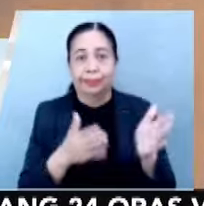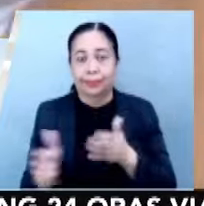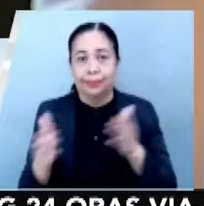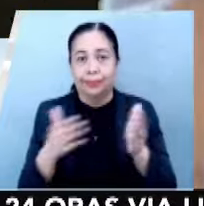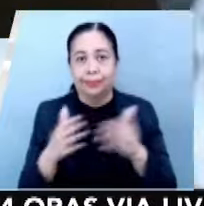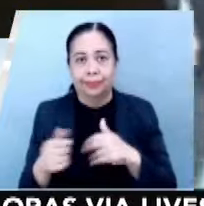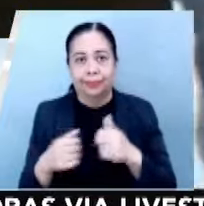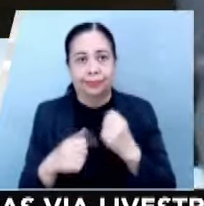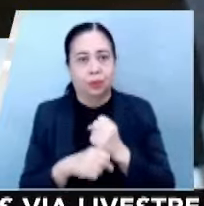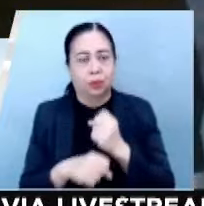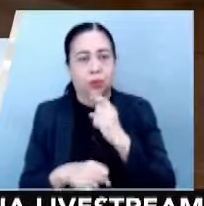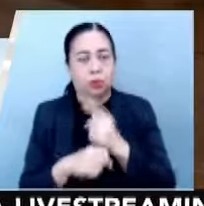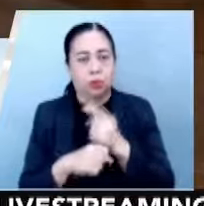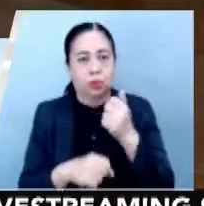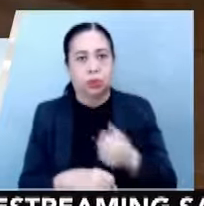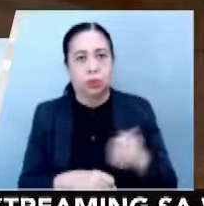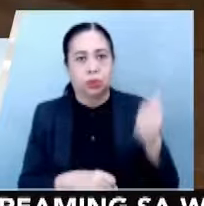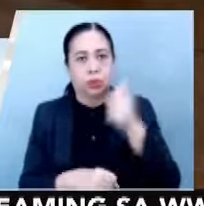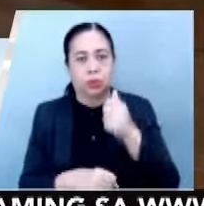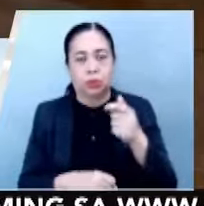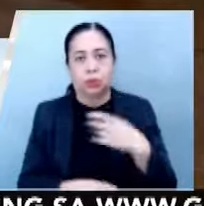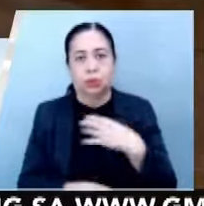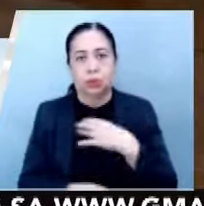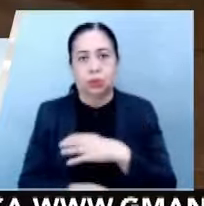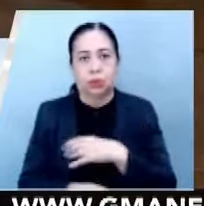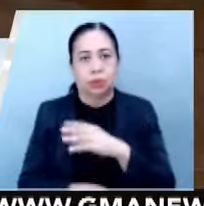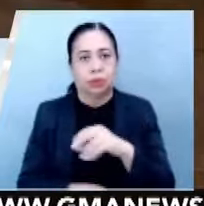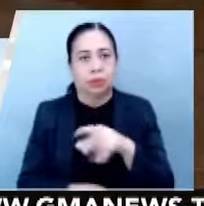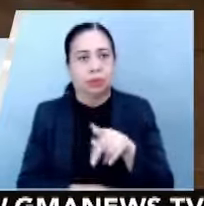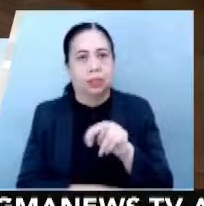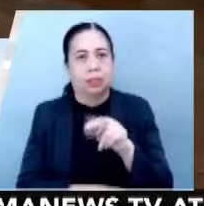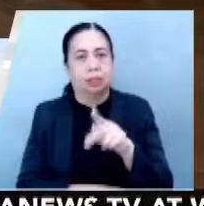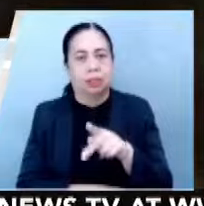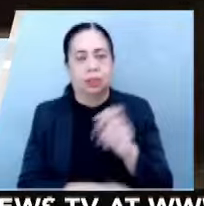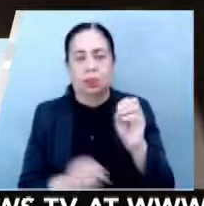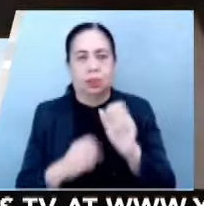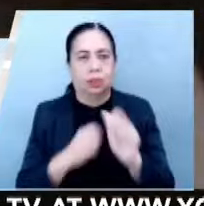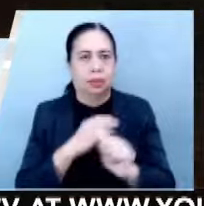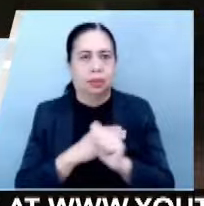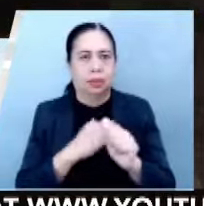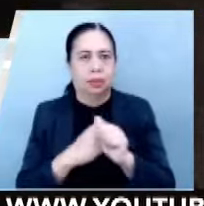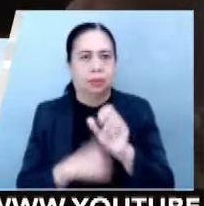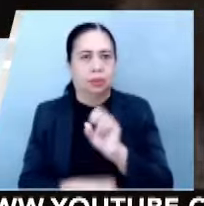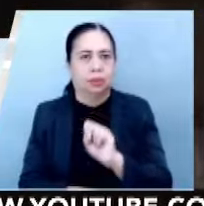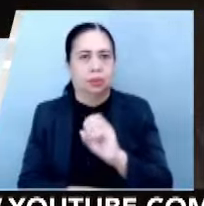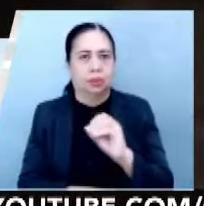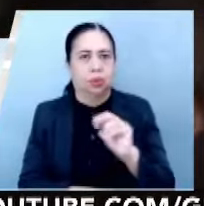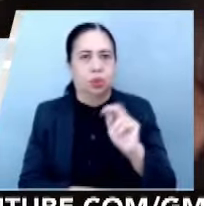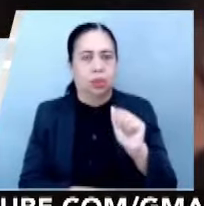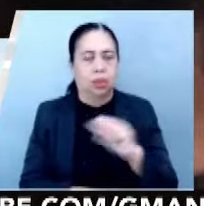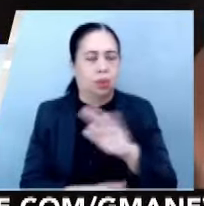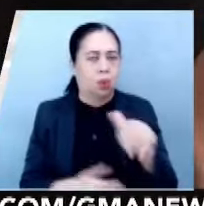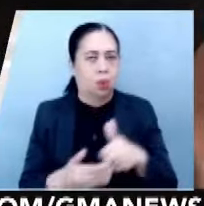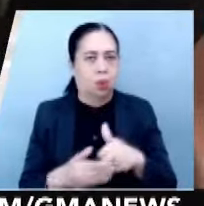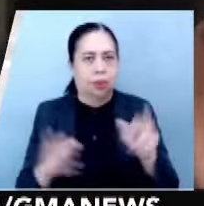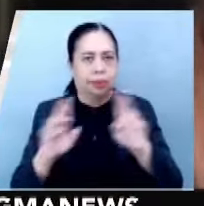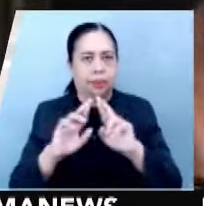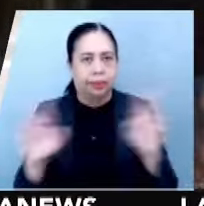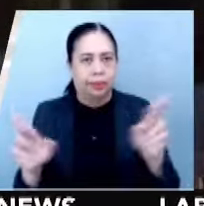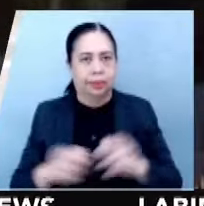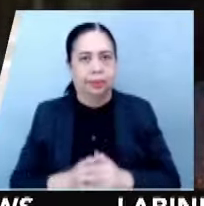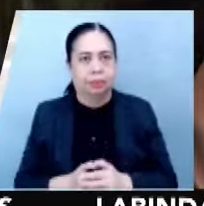ng Secretary General ng Kamara at ng PNP, walang banta sa sona. Everything all set. Wala na pong